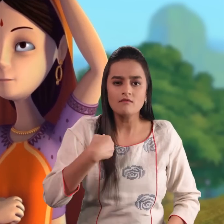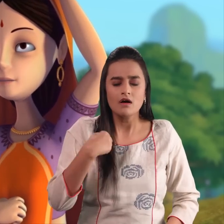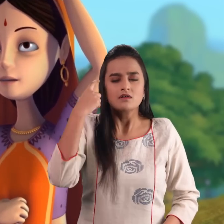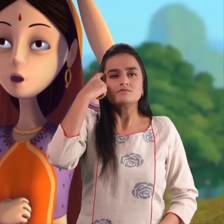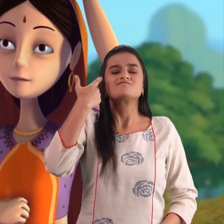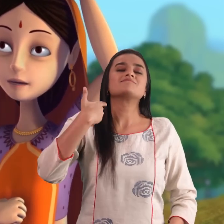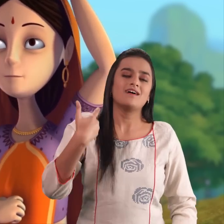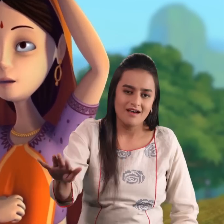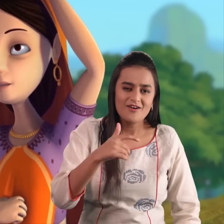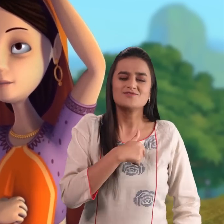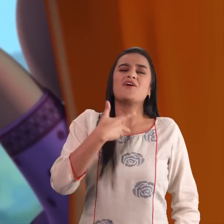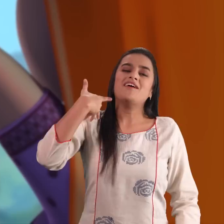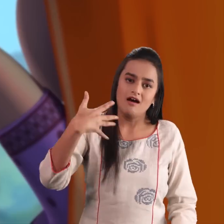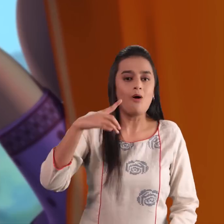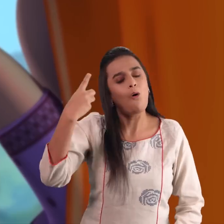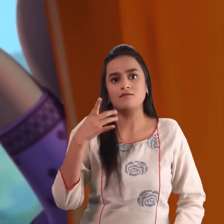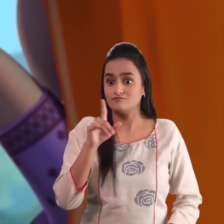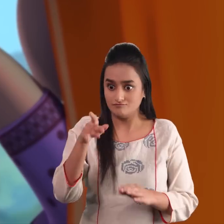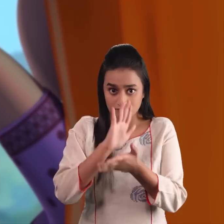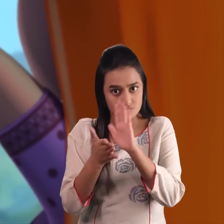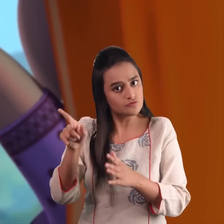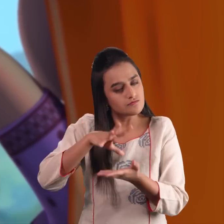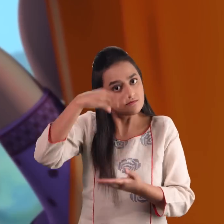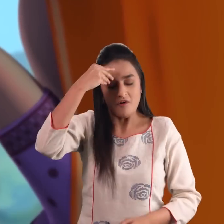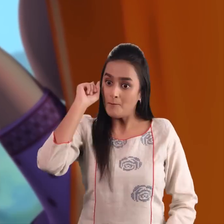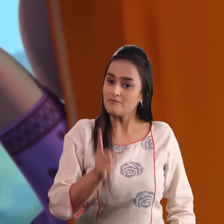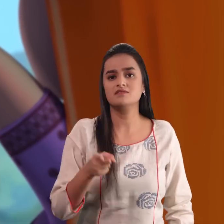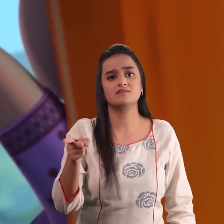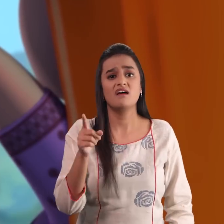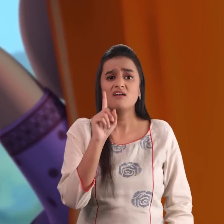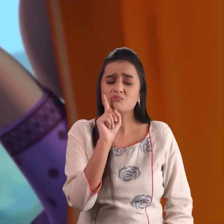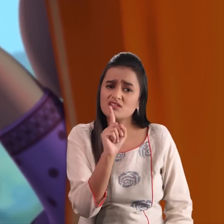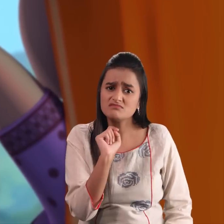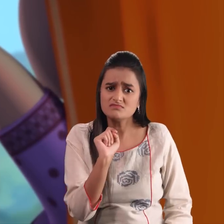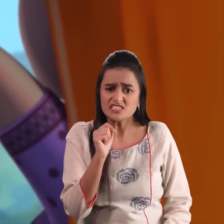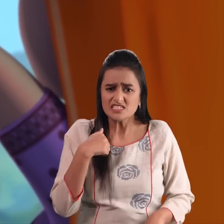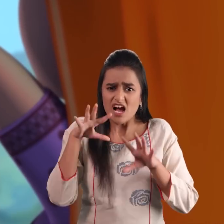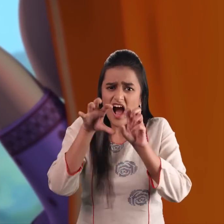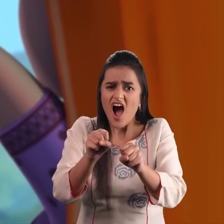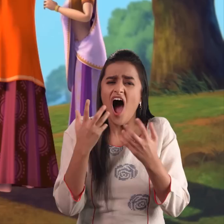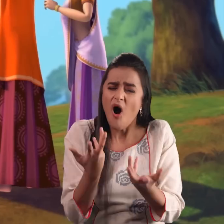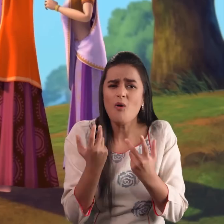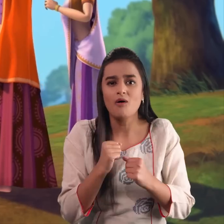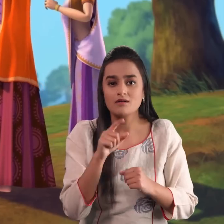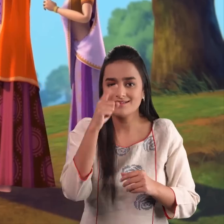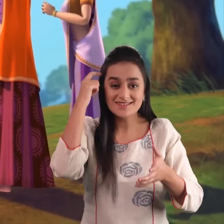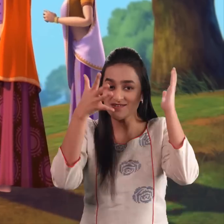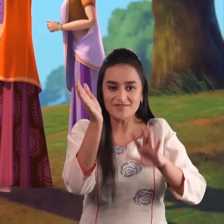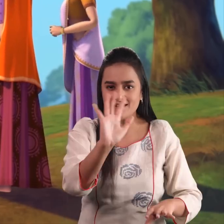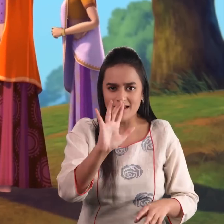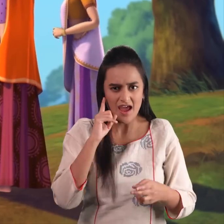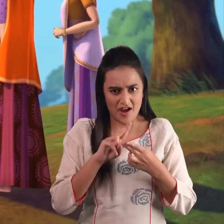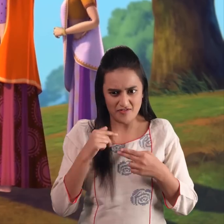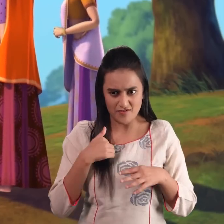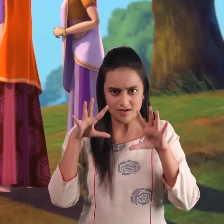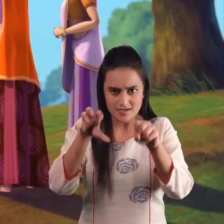हमेशा उसे दुलार कर छोड़ देती हैं। उस नटखट को तो सबक सिखाना ही होगा। पर वो हमारे हाथ आए तब ना। चिंता मत करो,